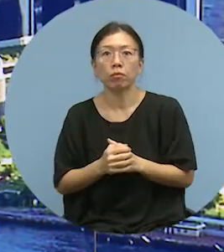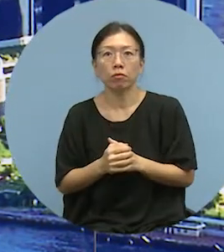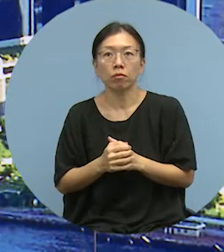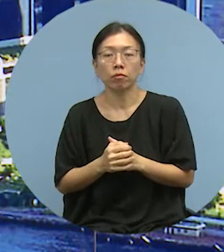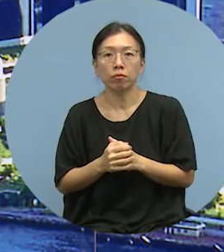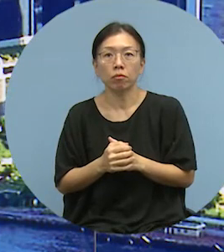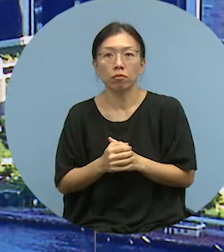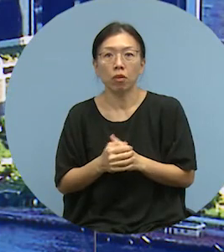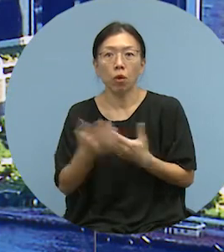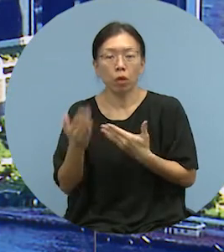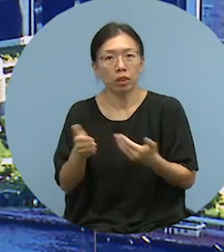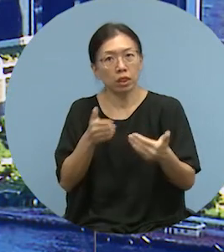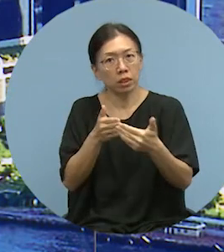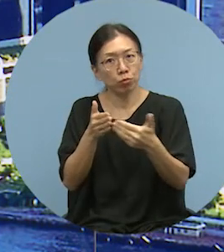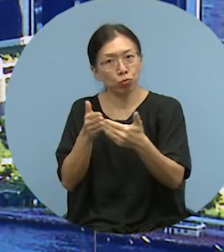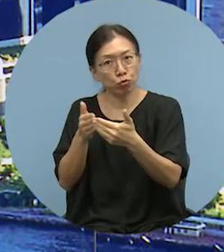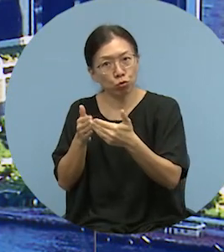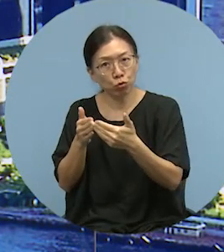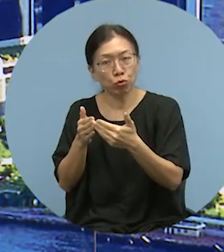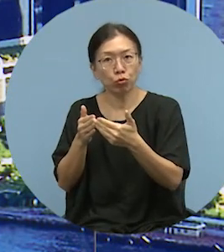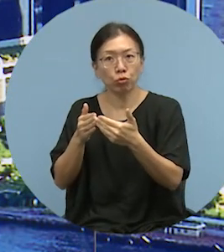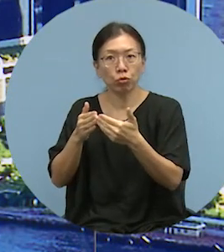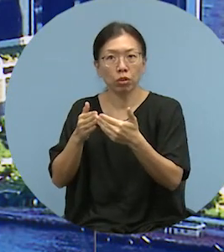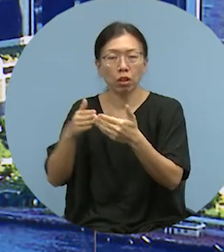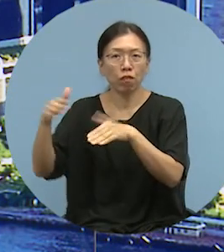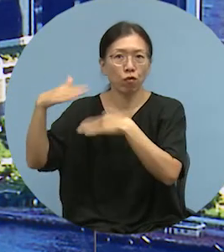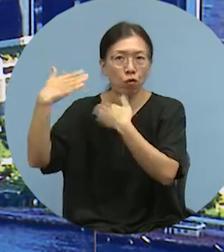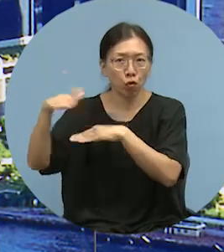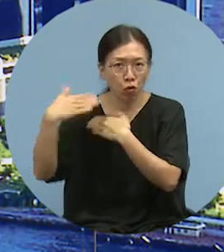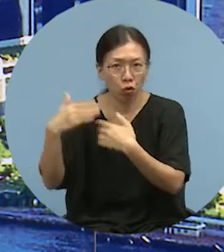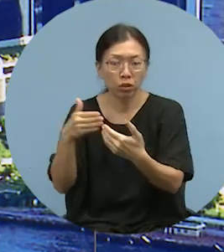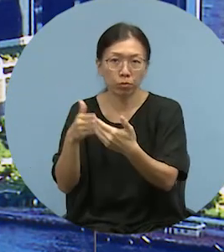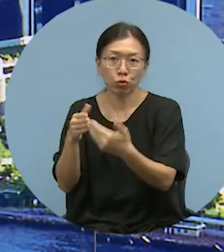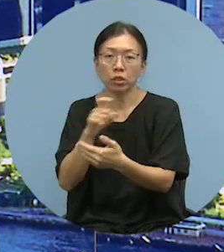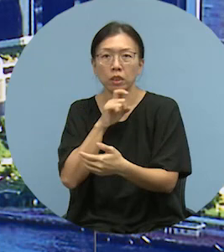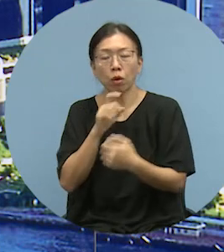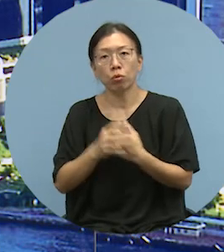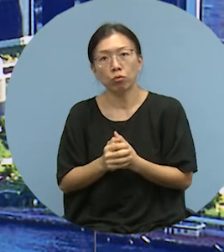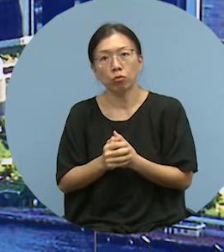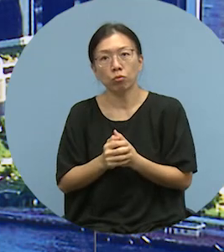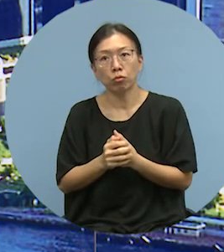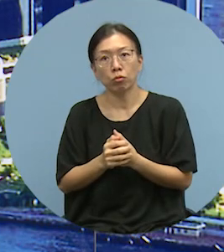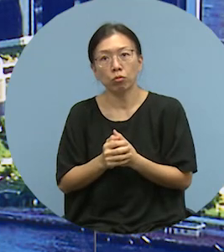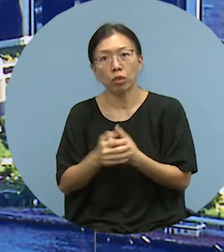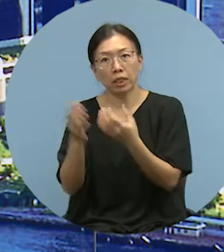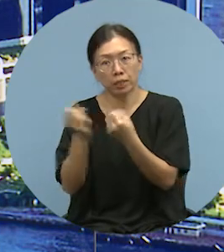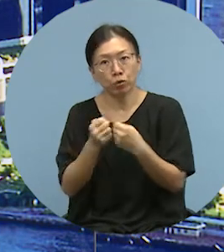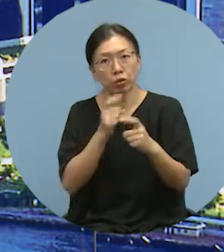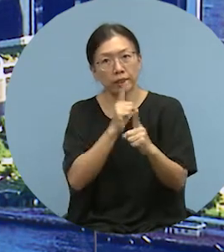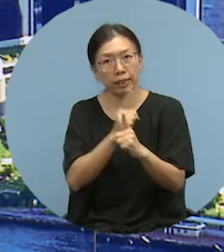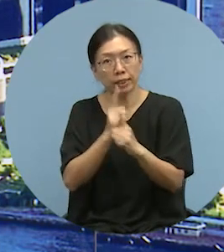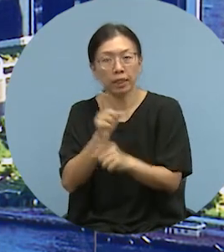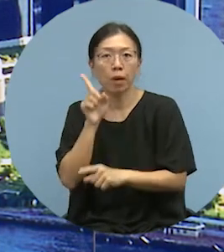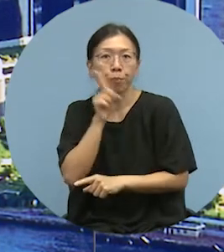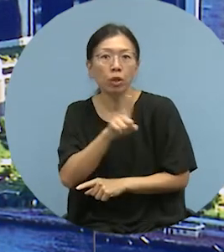係有機會接觸啲外來嘅貨品啊，咁樣咁所以都有接受呢個定期嘅每個星期